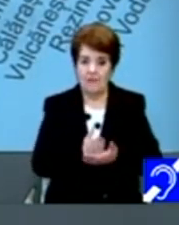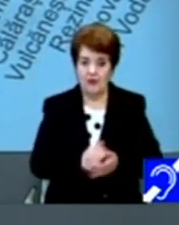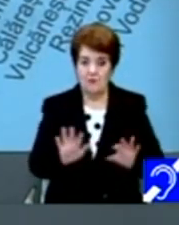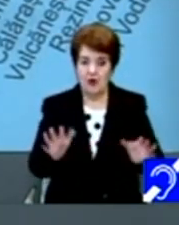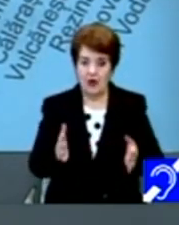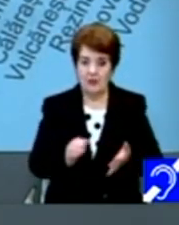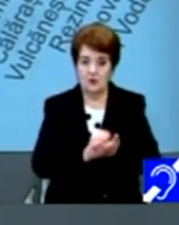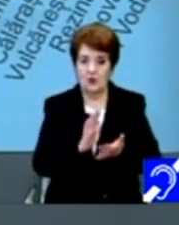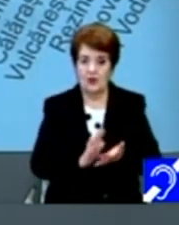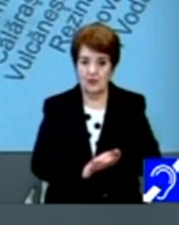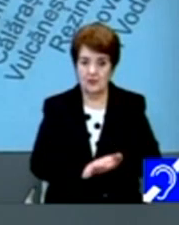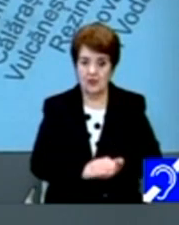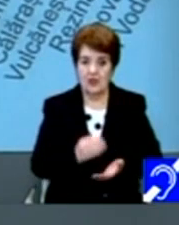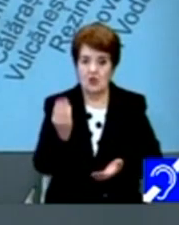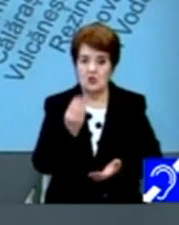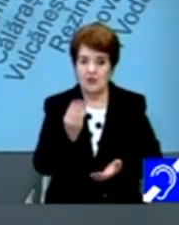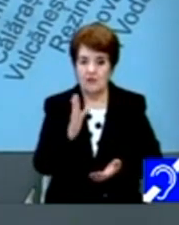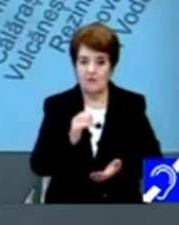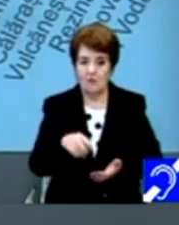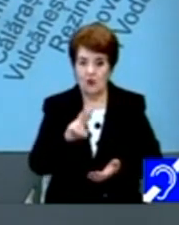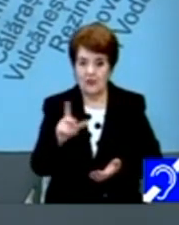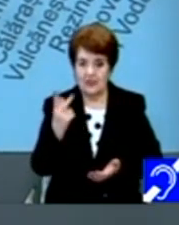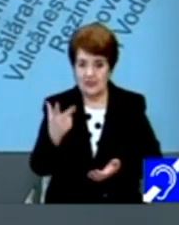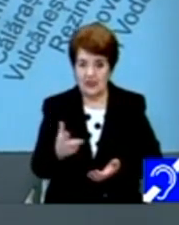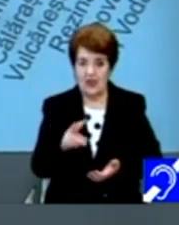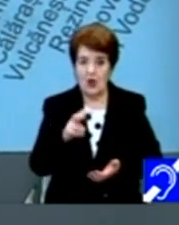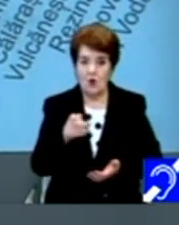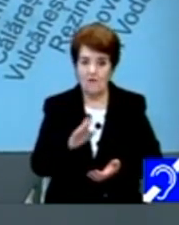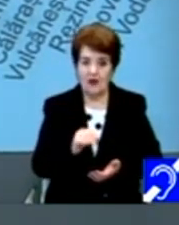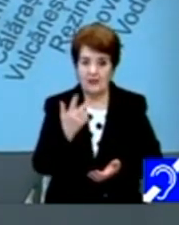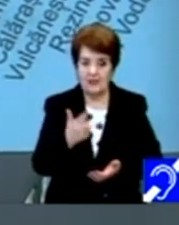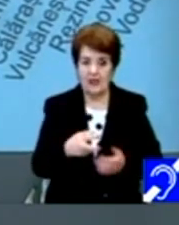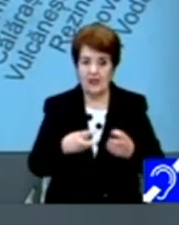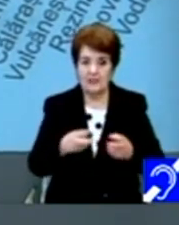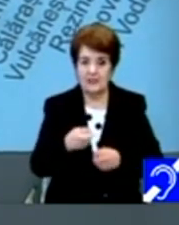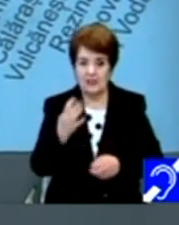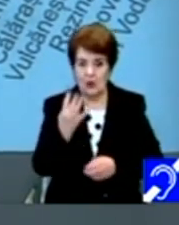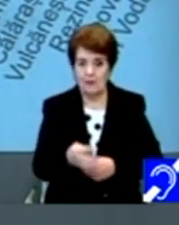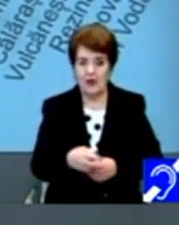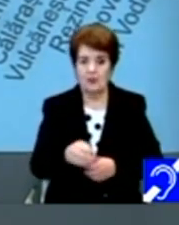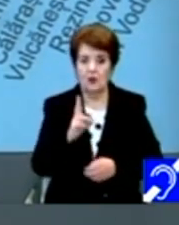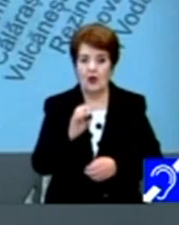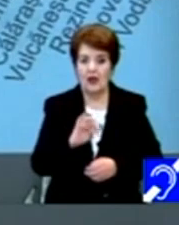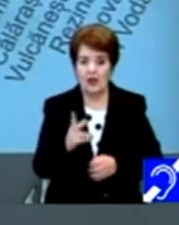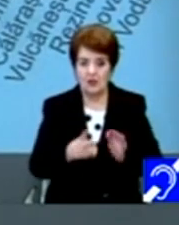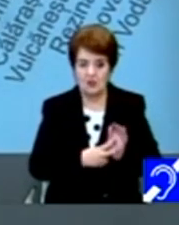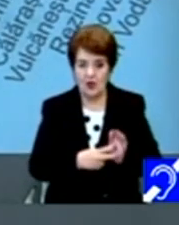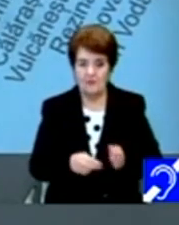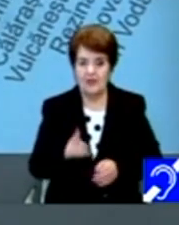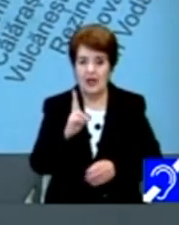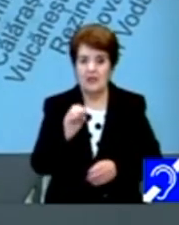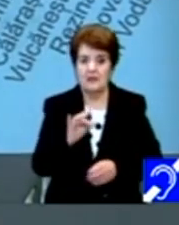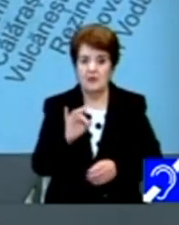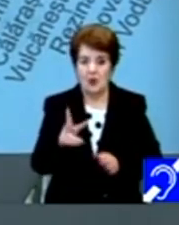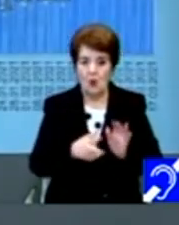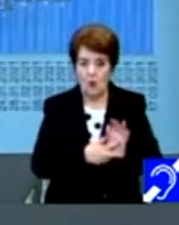cazuri înregistrate în raionul Ștefan Vodă 3 cazuri, Leova 3, Rezina 4, Vulcănești 5, Călăraș 7, Cantemir